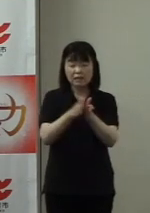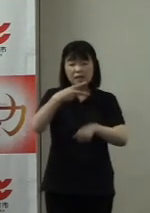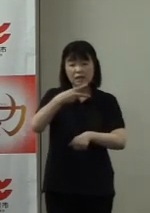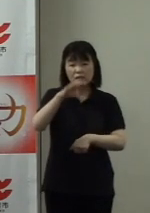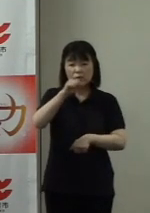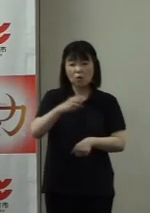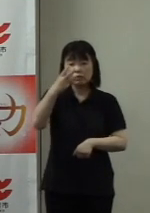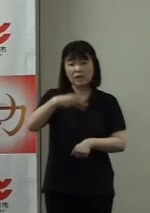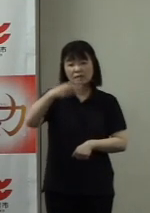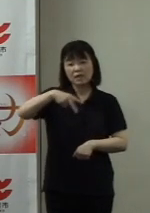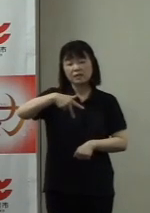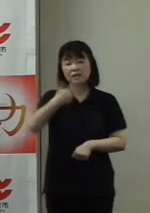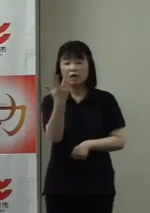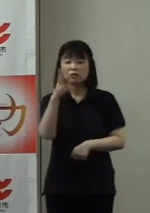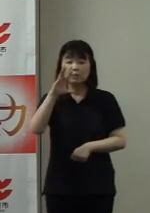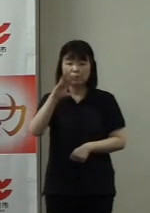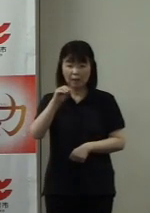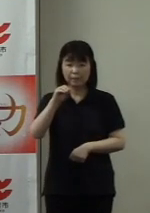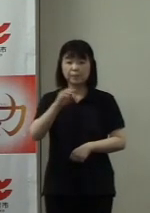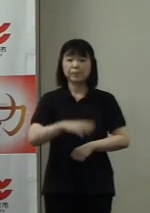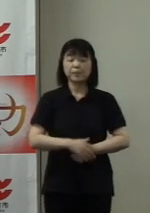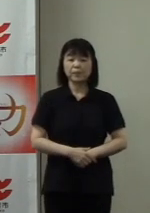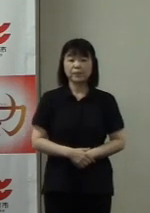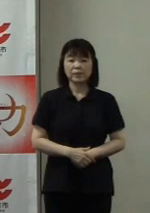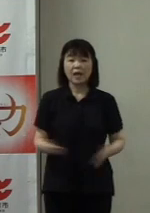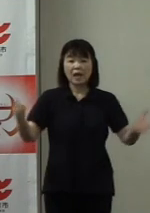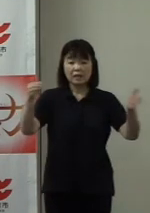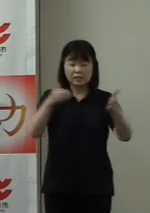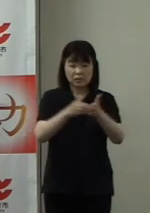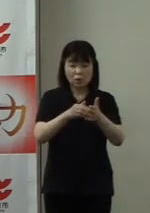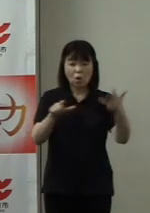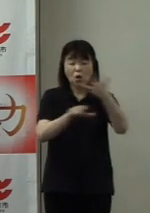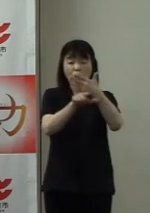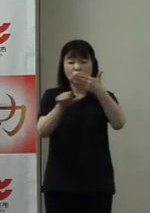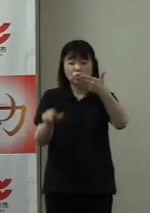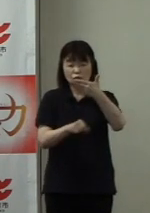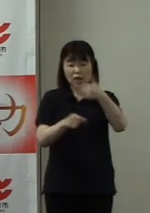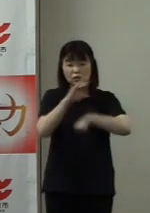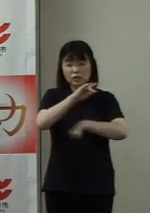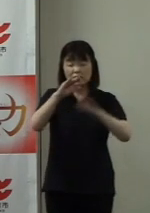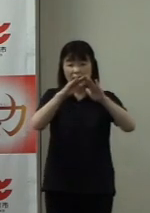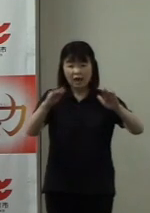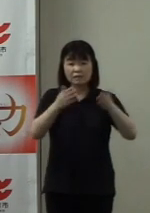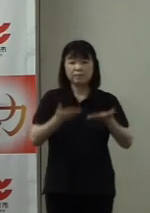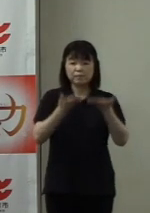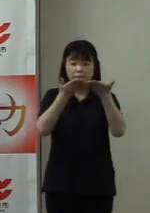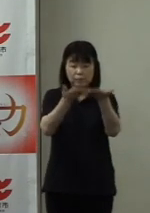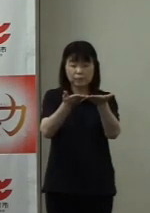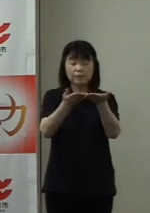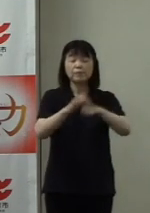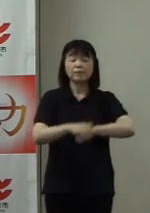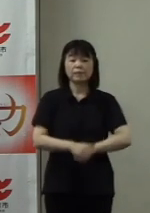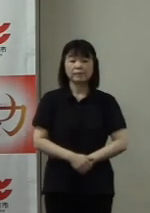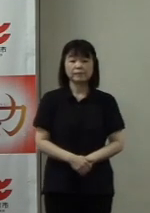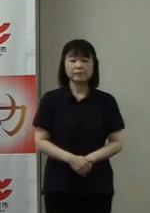億3700万円となったところでございます。以上を9月議会に計上をさせていただきたいと、提出したい